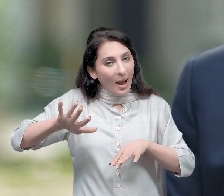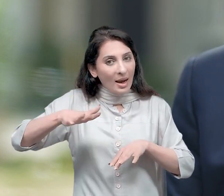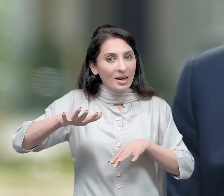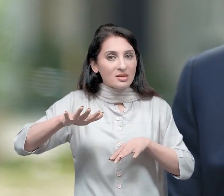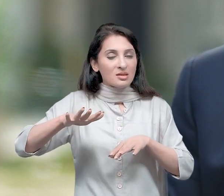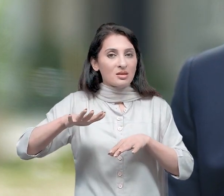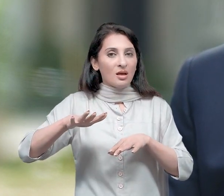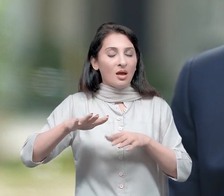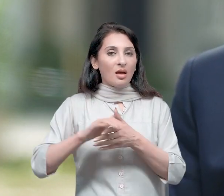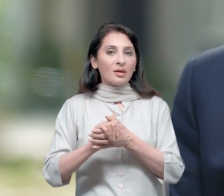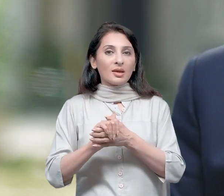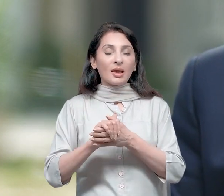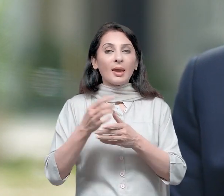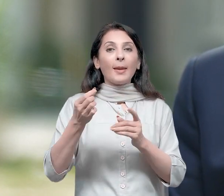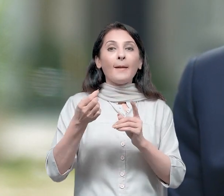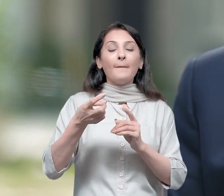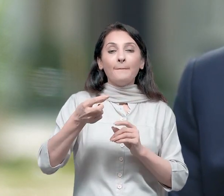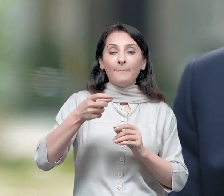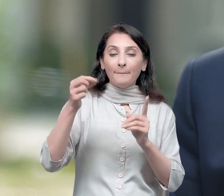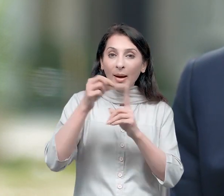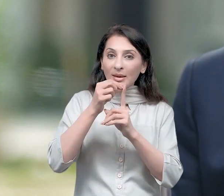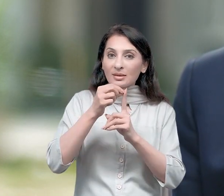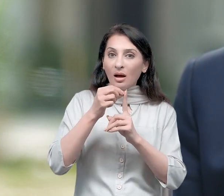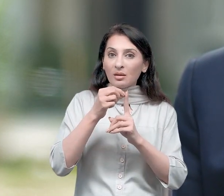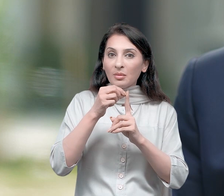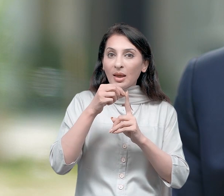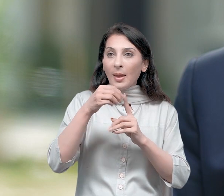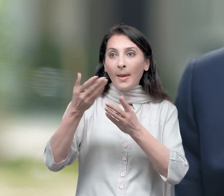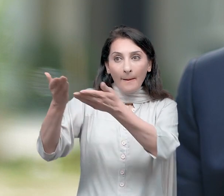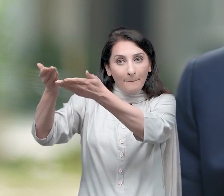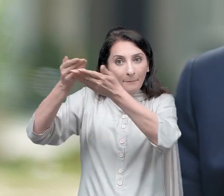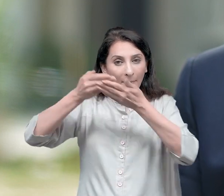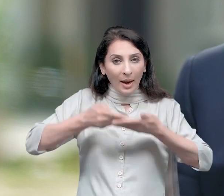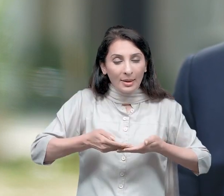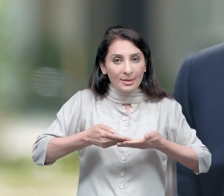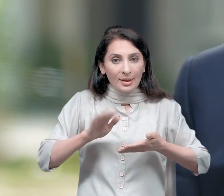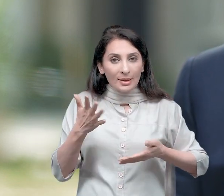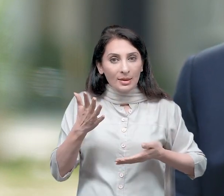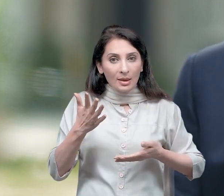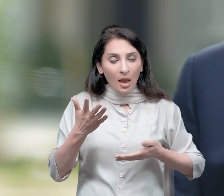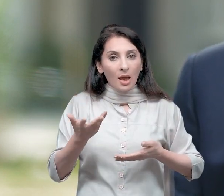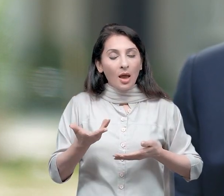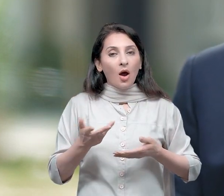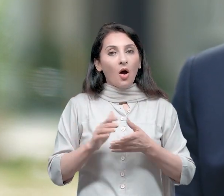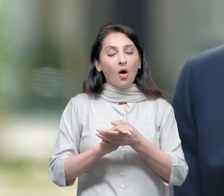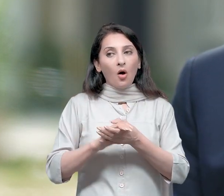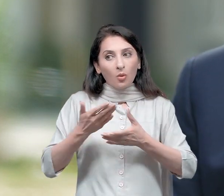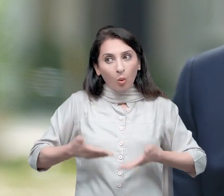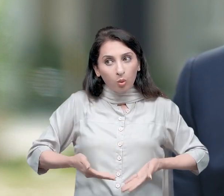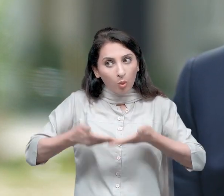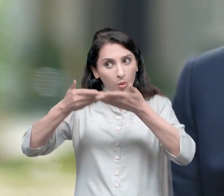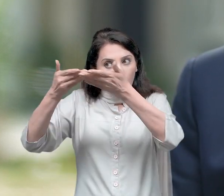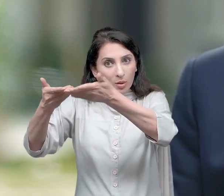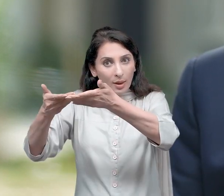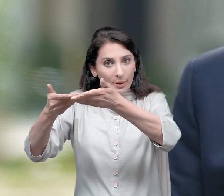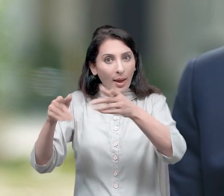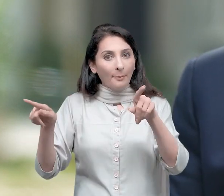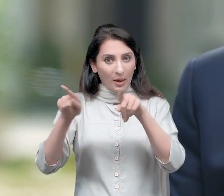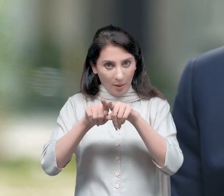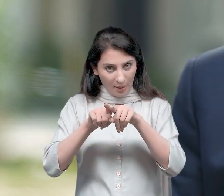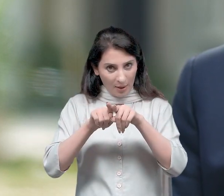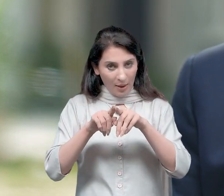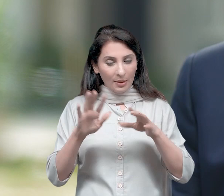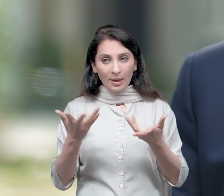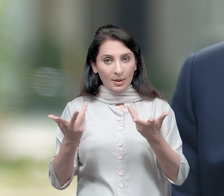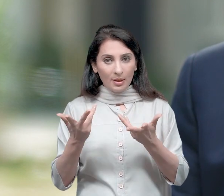پاکستان میں امپورٹس کتنی ہیں اور ایکسپورٹس کتنی ہیں۔ اگر ایکسپورٹس زیادہ ہوں